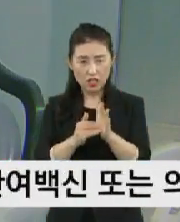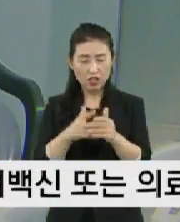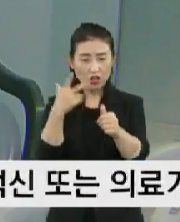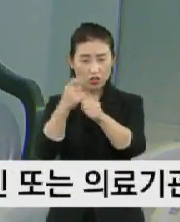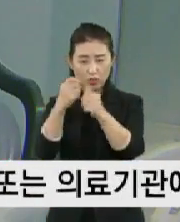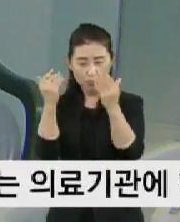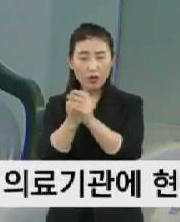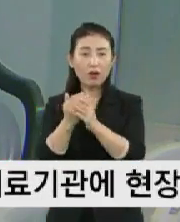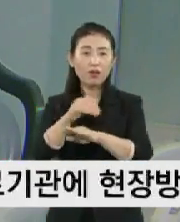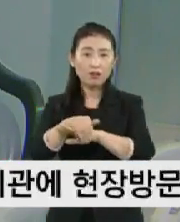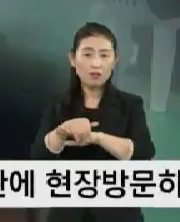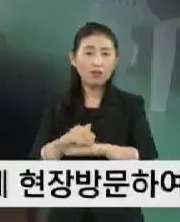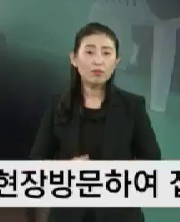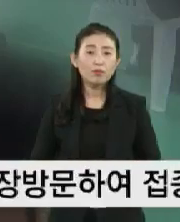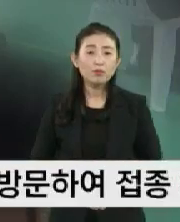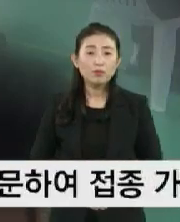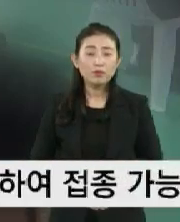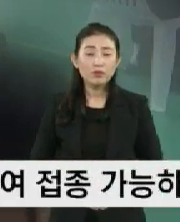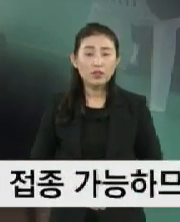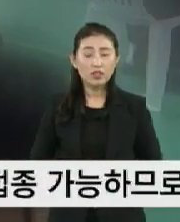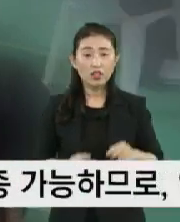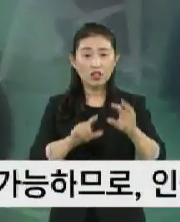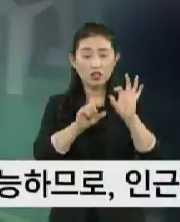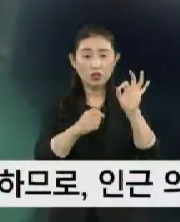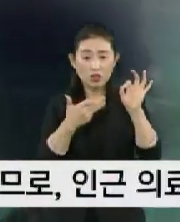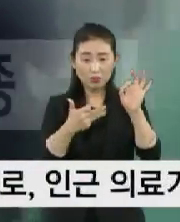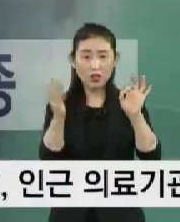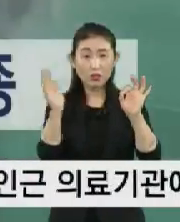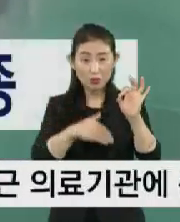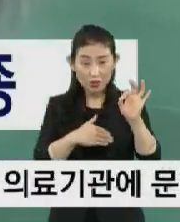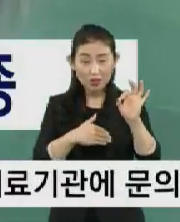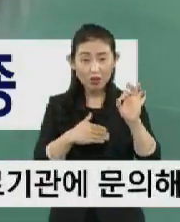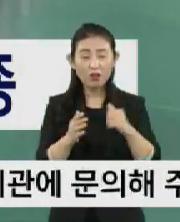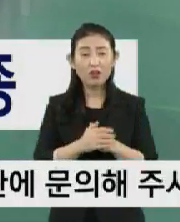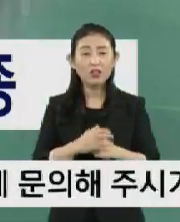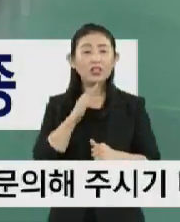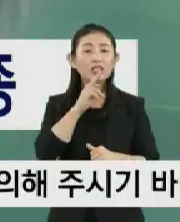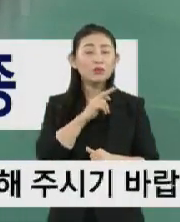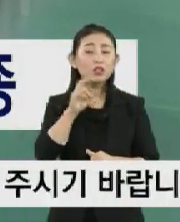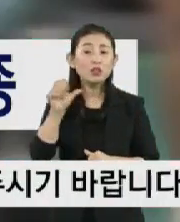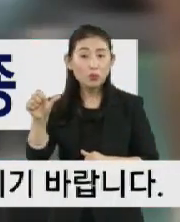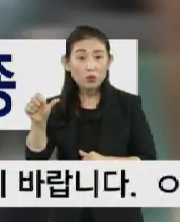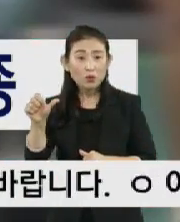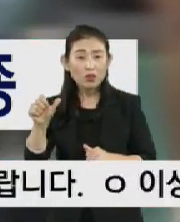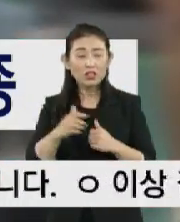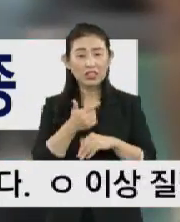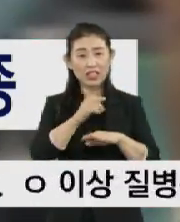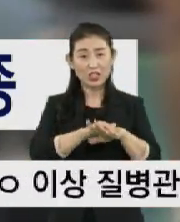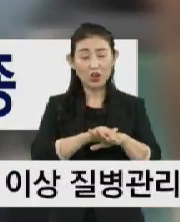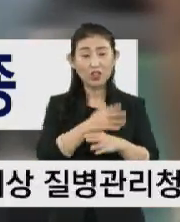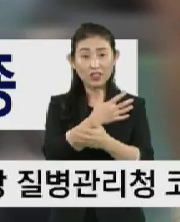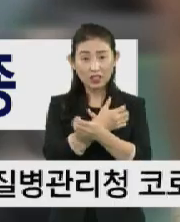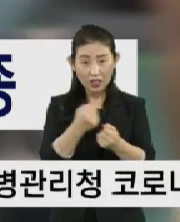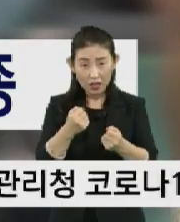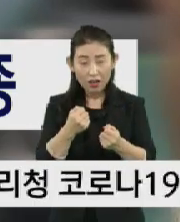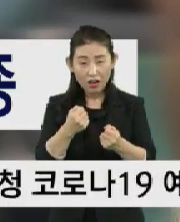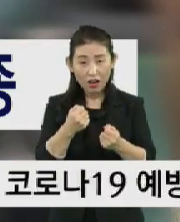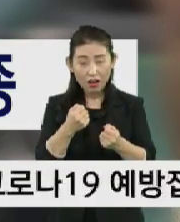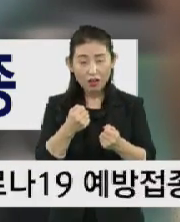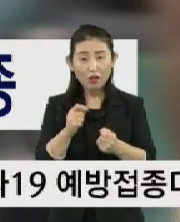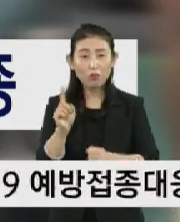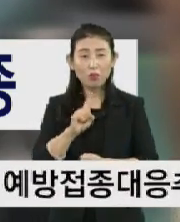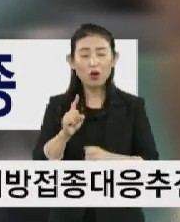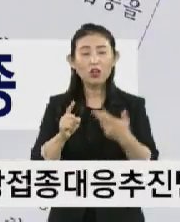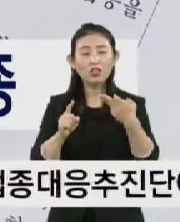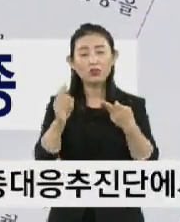접종을 완료하기로 했습니다. 또 지난 18일부터 예약이 시작된 12세에서 15세도 대전의 경우 접수 시작 이틀